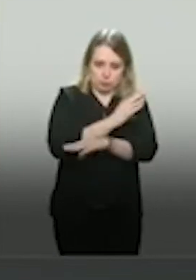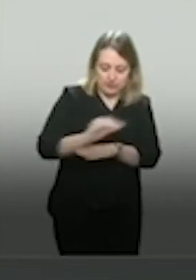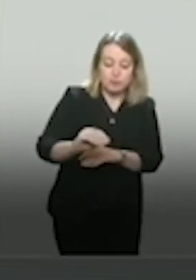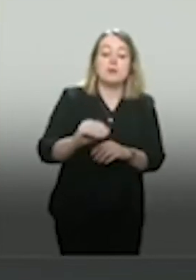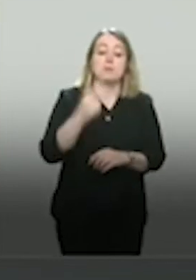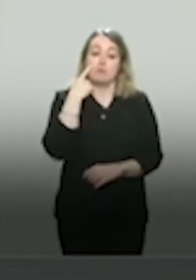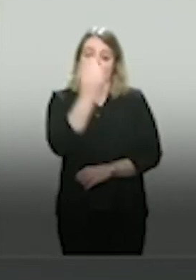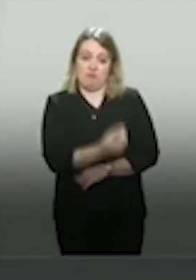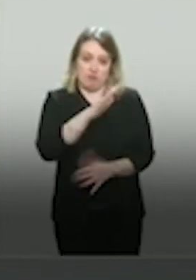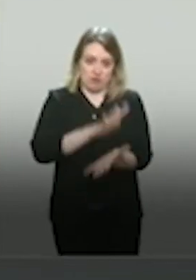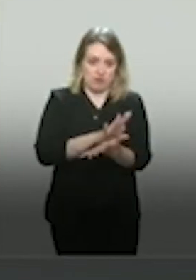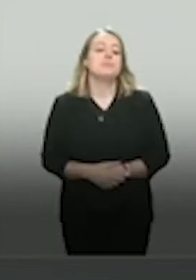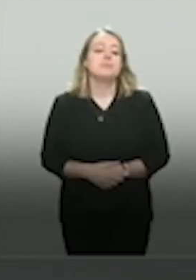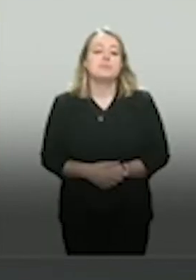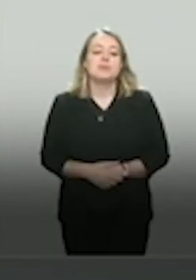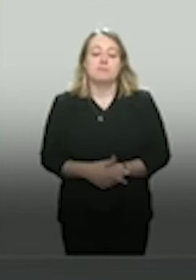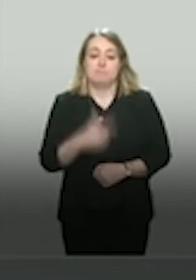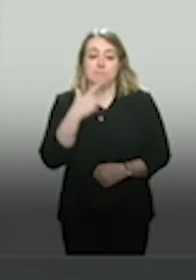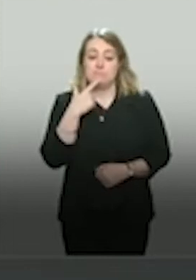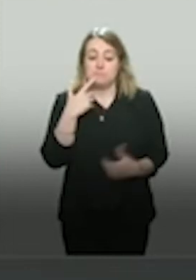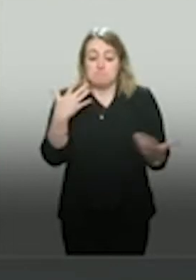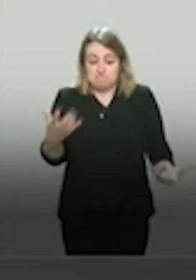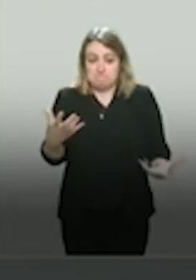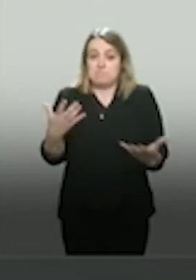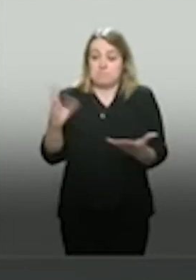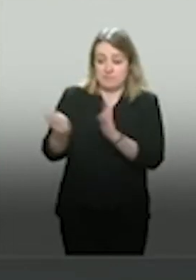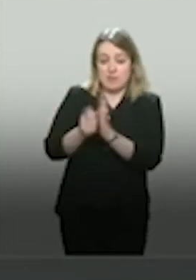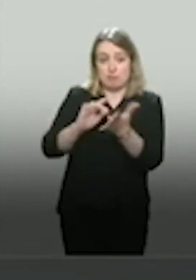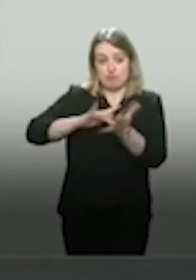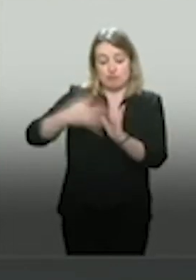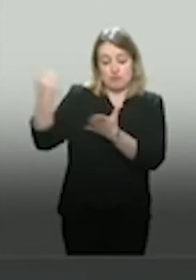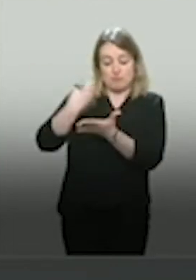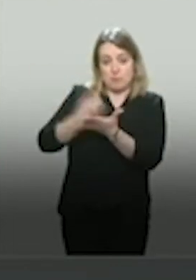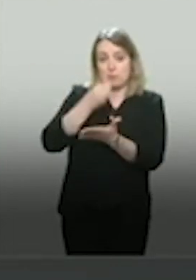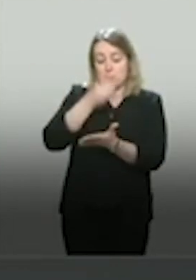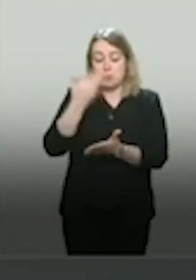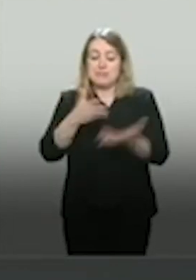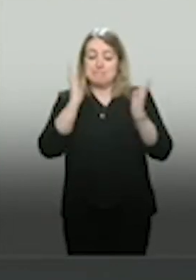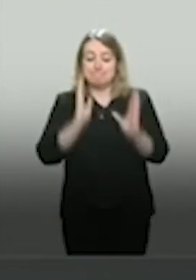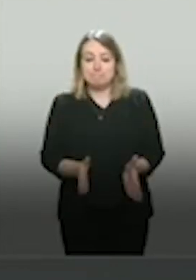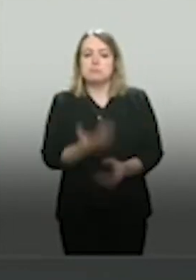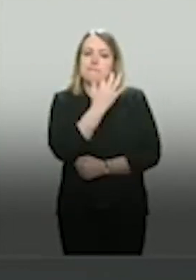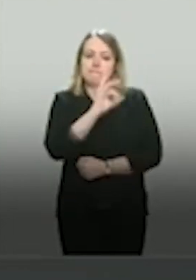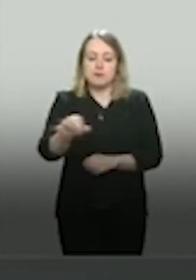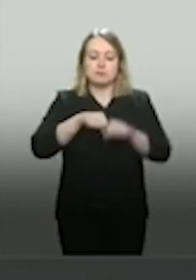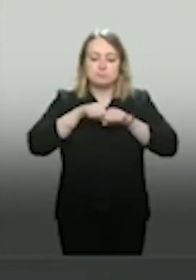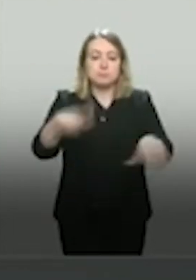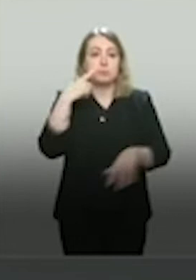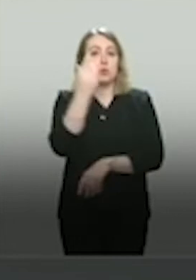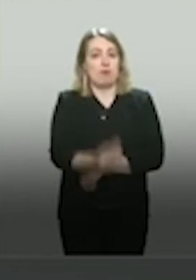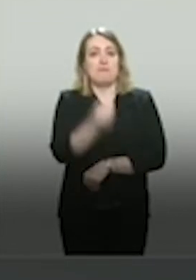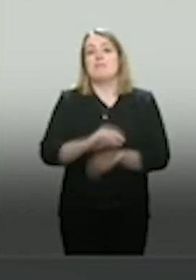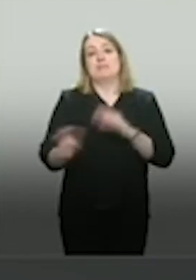enfants âgés de 5 à 11 ans. Dans tous les cas, cette vaccination, si elle était décidée en France, ne commencerait pas avant le début de